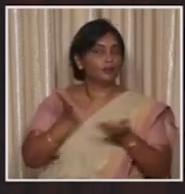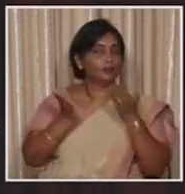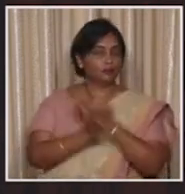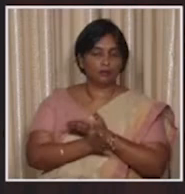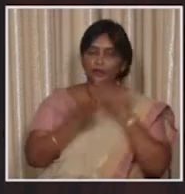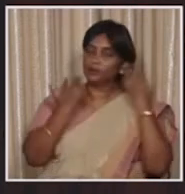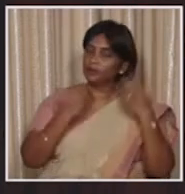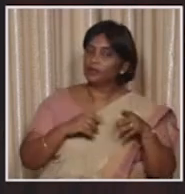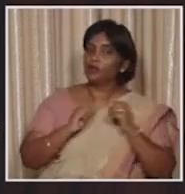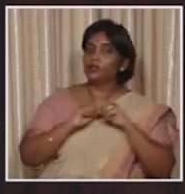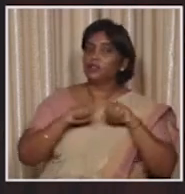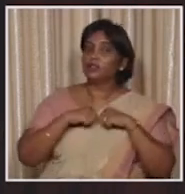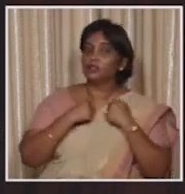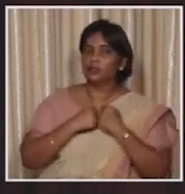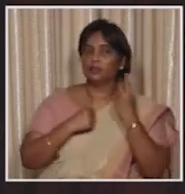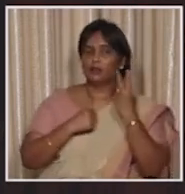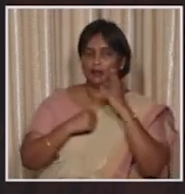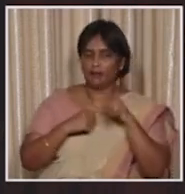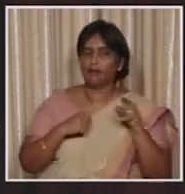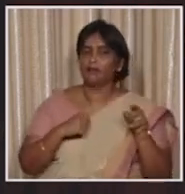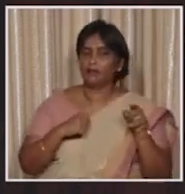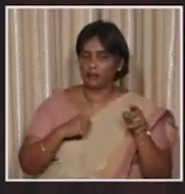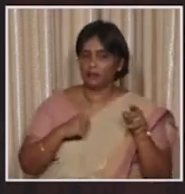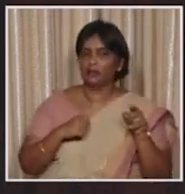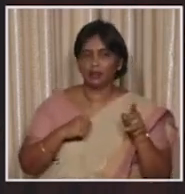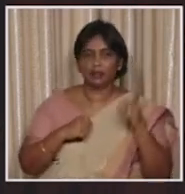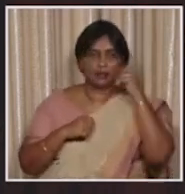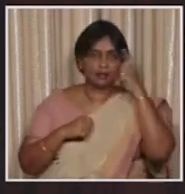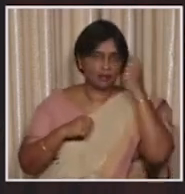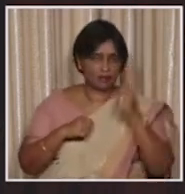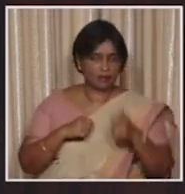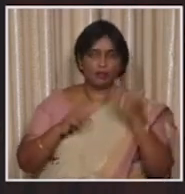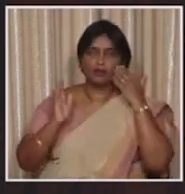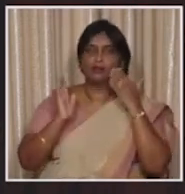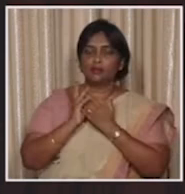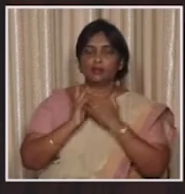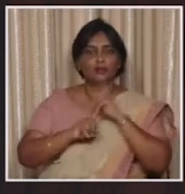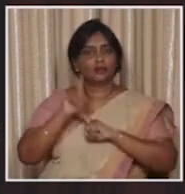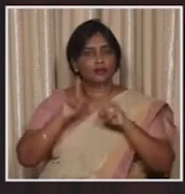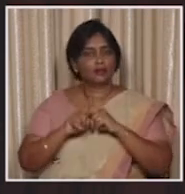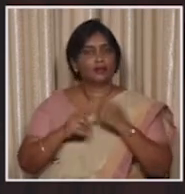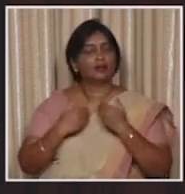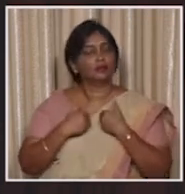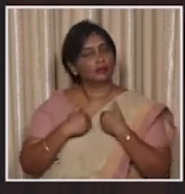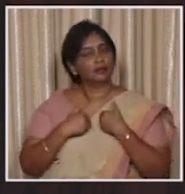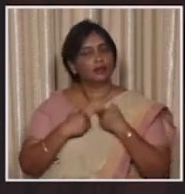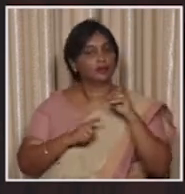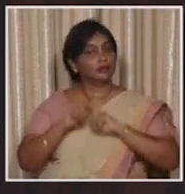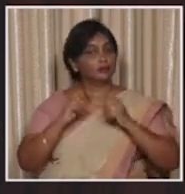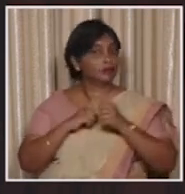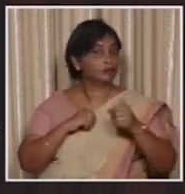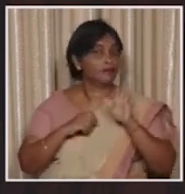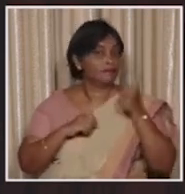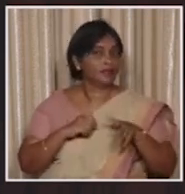அப்போ நாங்கள் சம்பள பேச்சுவார்த்தை நடத்துகிற நேரம் நாங்கள் ஏதோ ஒரு முடிவெடுத்து கம்பெனிகளோட பேச்சுவார்த்தை நடத்துகிறது அல்ல. அந்த பெருந்தோட்ட